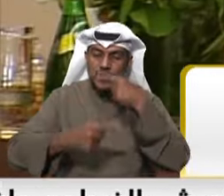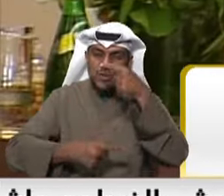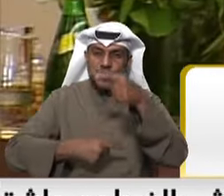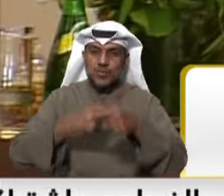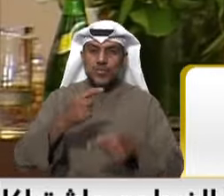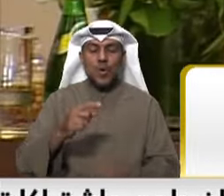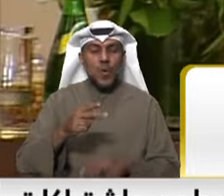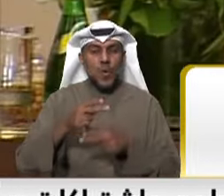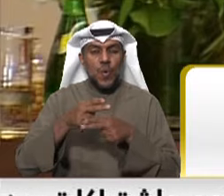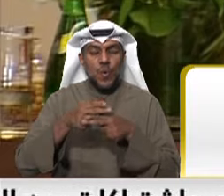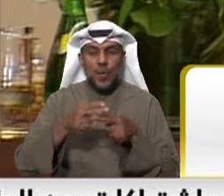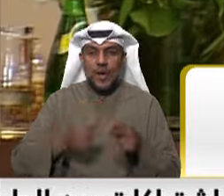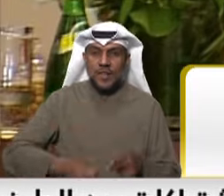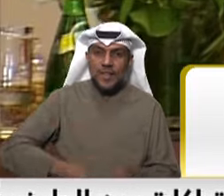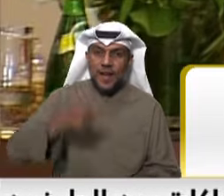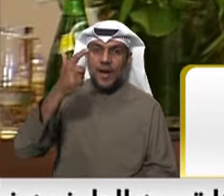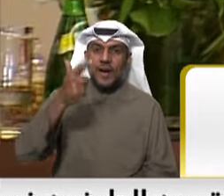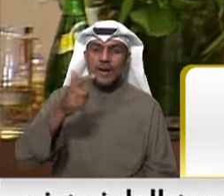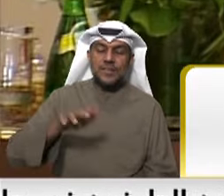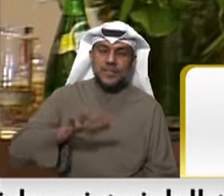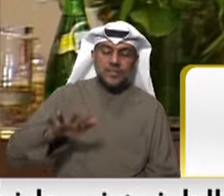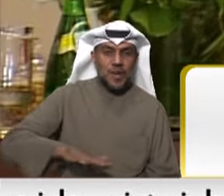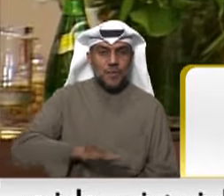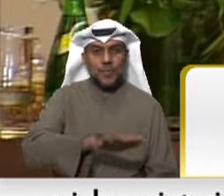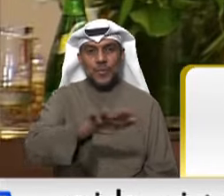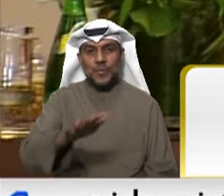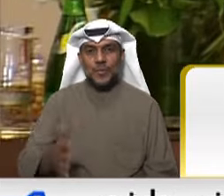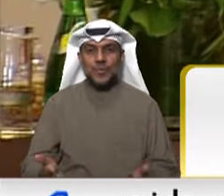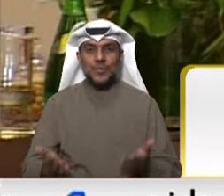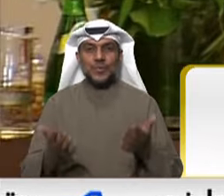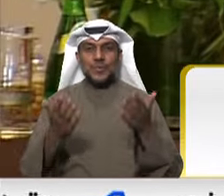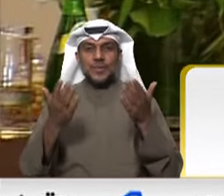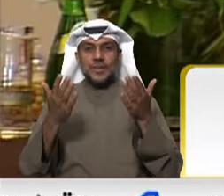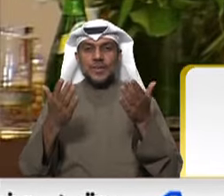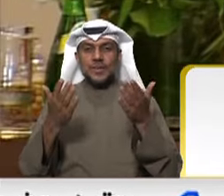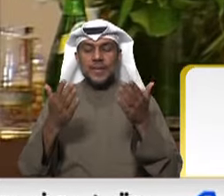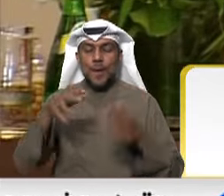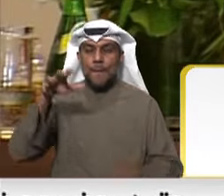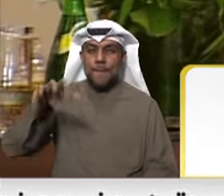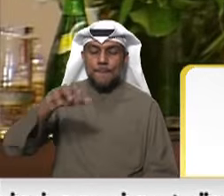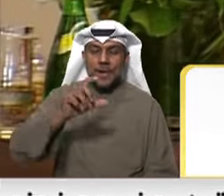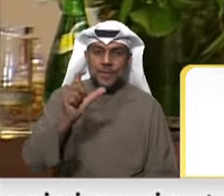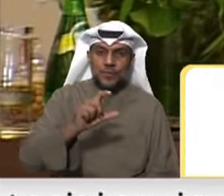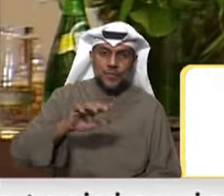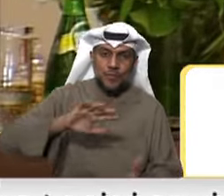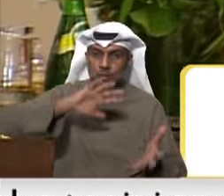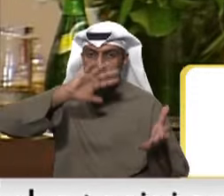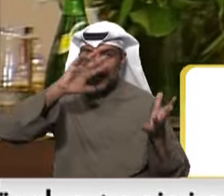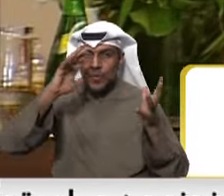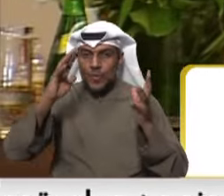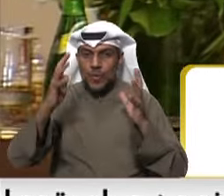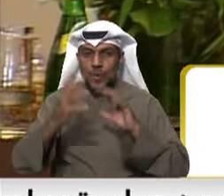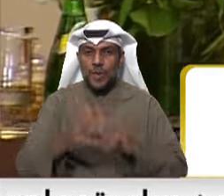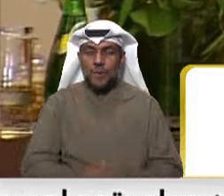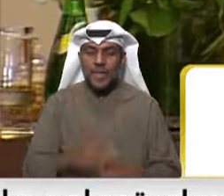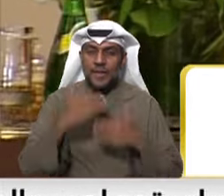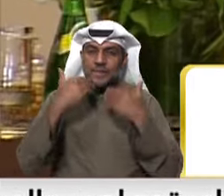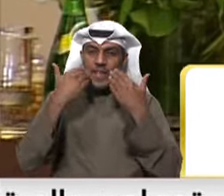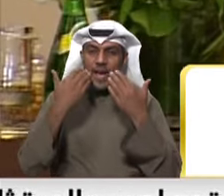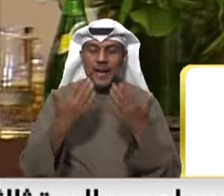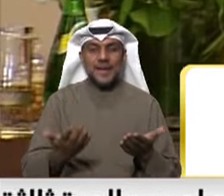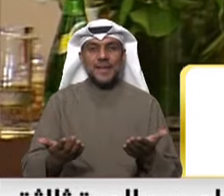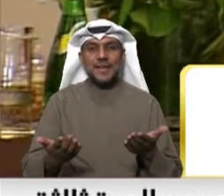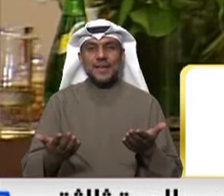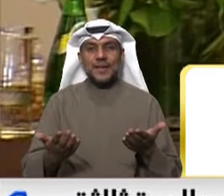الغالية وشعبها الوفي وسائر بلاد المسلمين بالخير